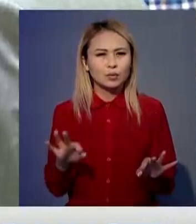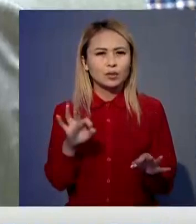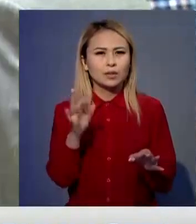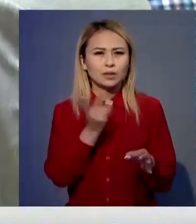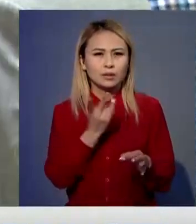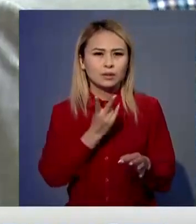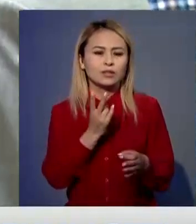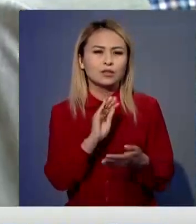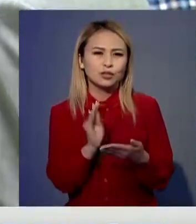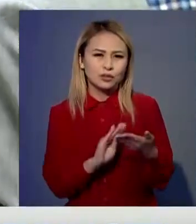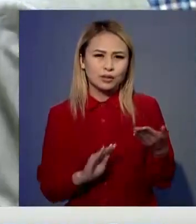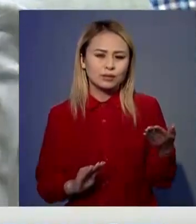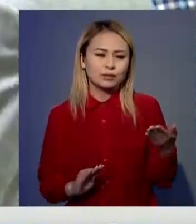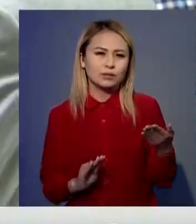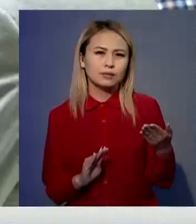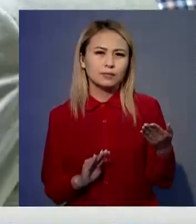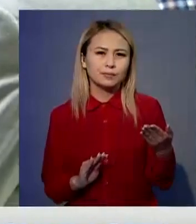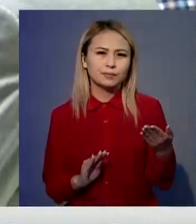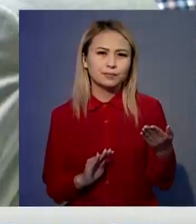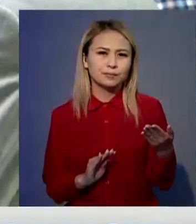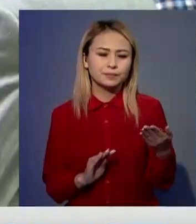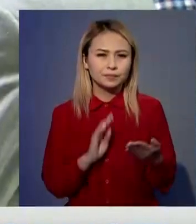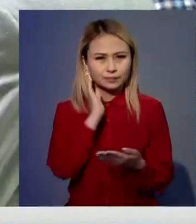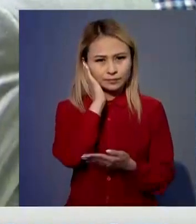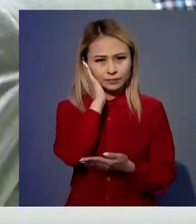тәуелсіздік тұғырынан тұрғысынан жаза білу деген